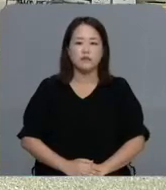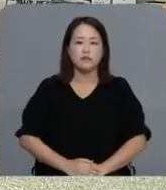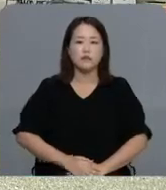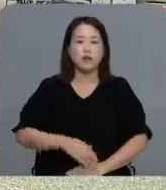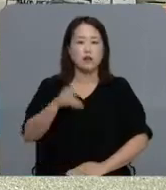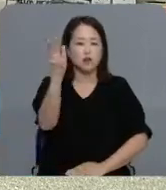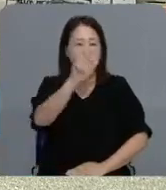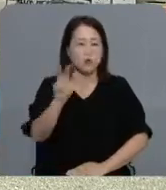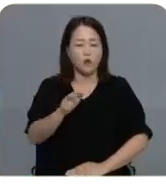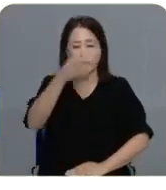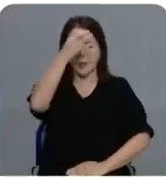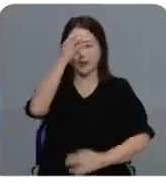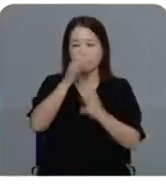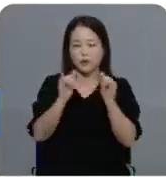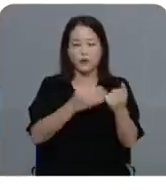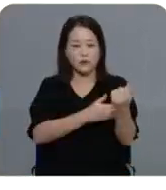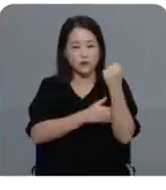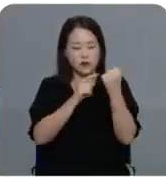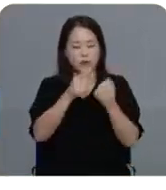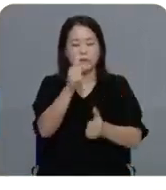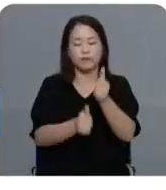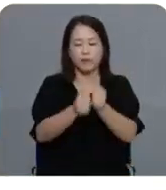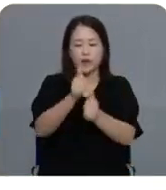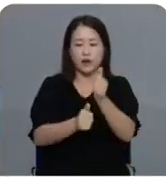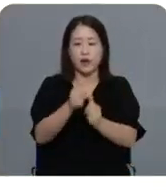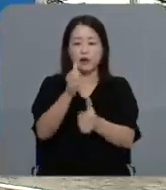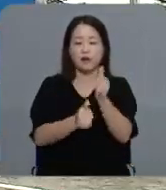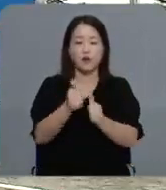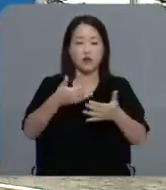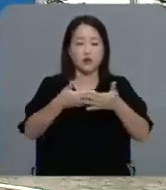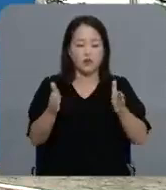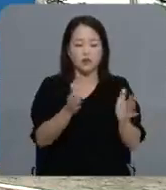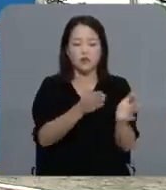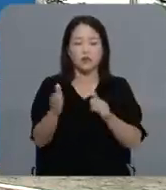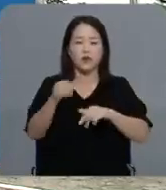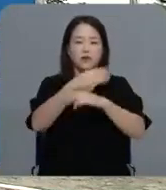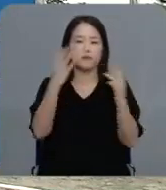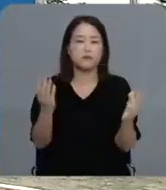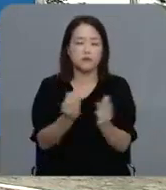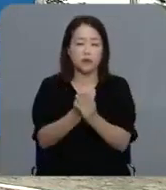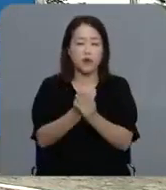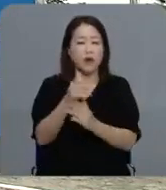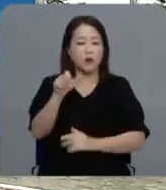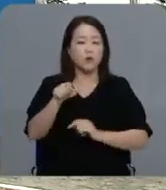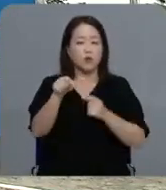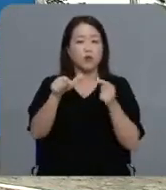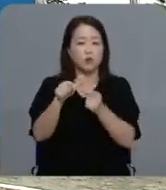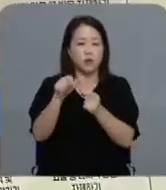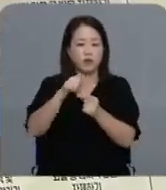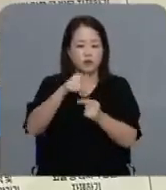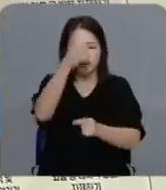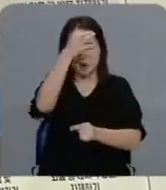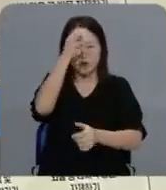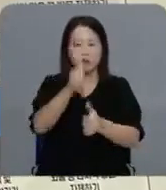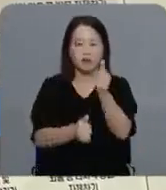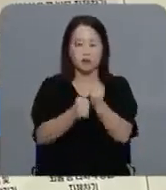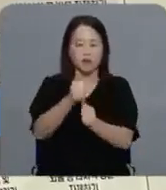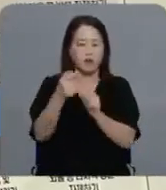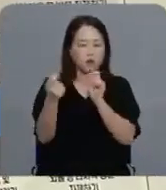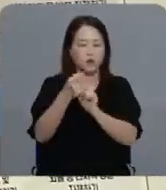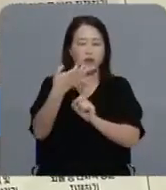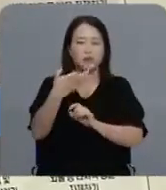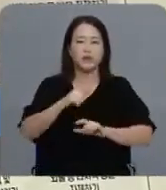전국의 기능인들이 실력을 겨룰 경기장 준비가 마무리됐습니다. 55번째 전국 기능 경기 대회가 오는 14일부터